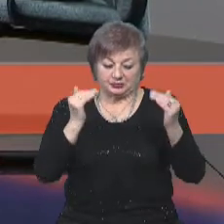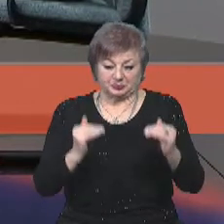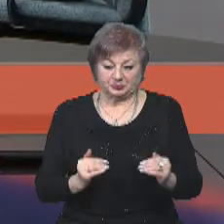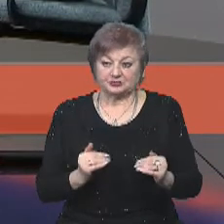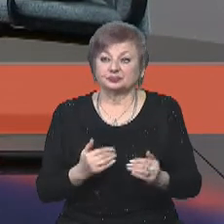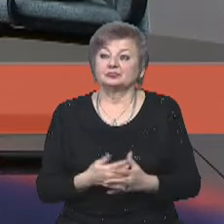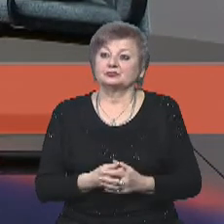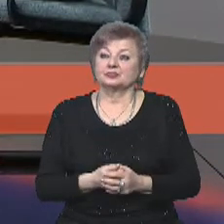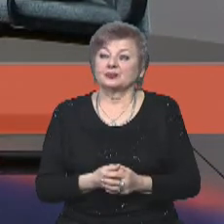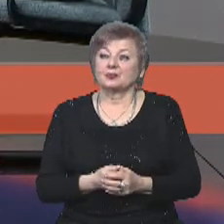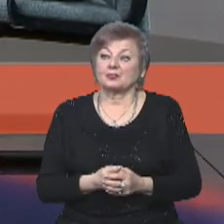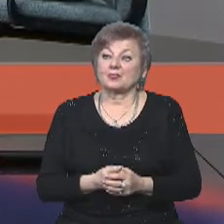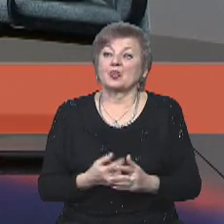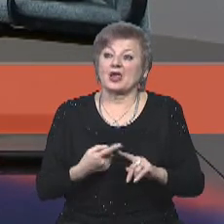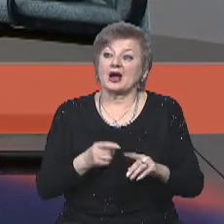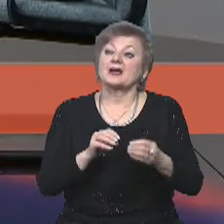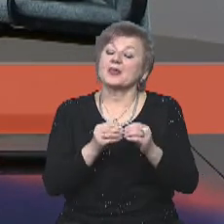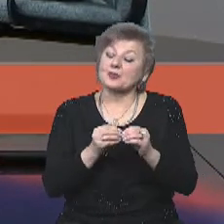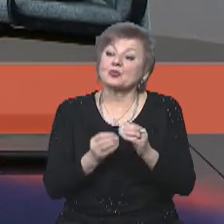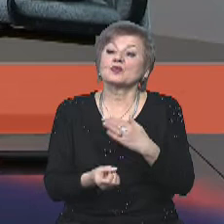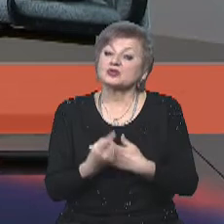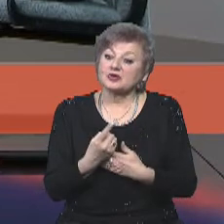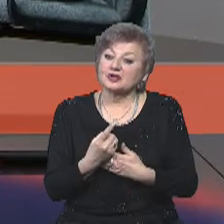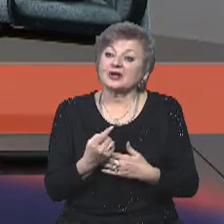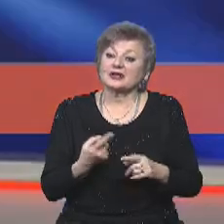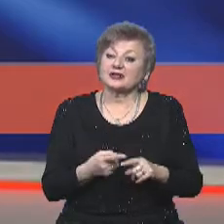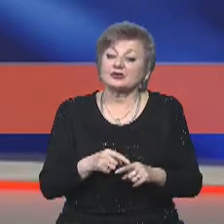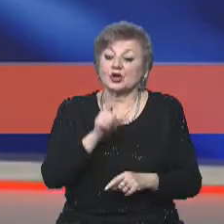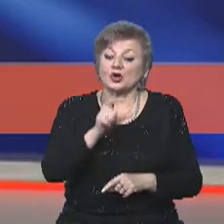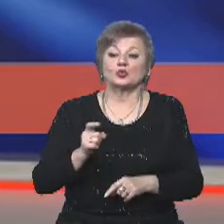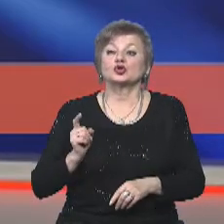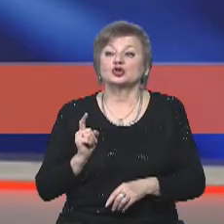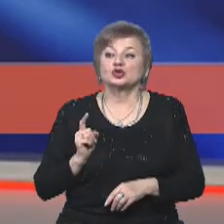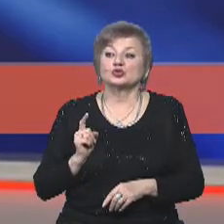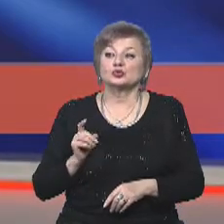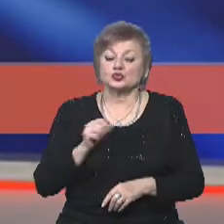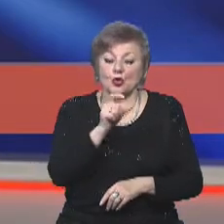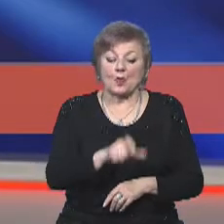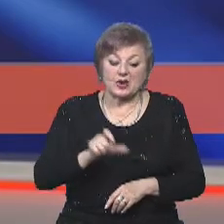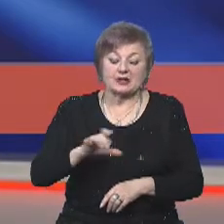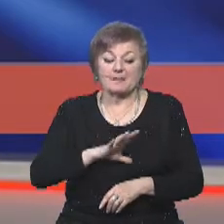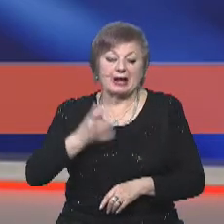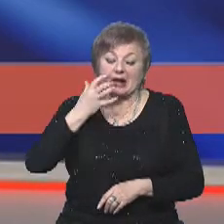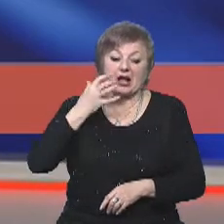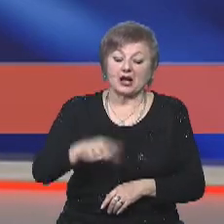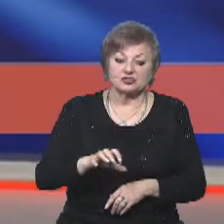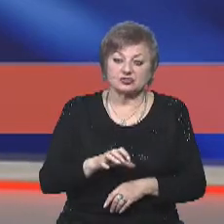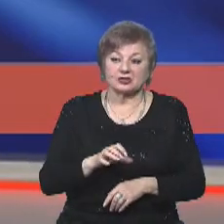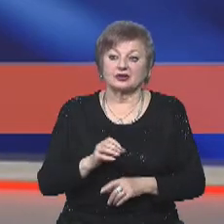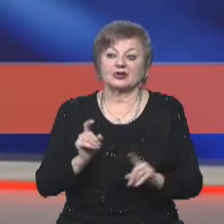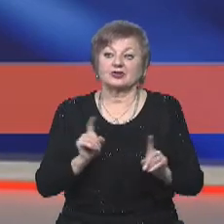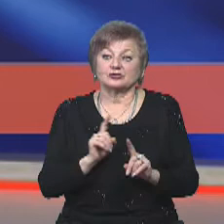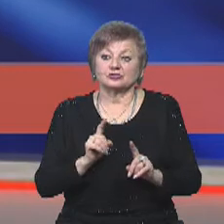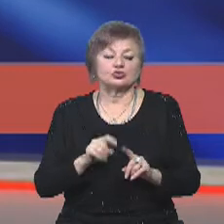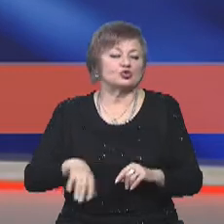Ну, это ж и проблемы тоже возникают из-за этого. Люди ждут, чтобы батареи были горячие, чтобы